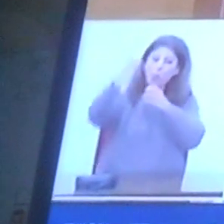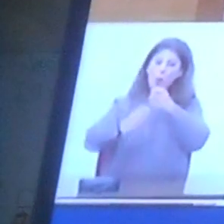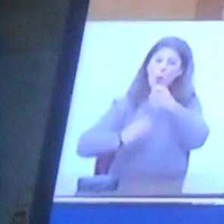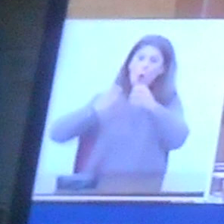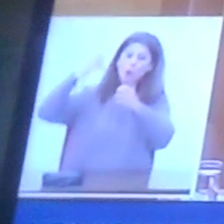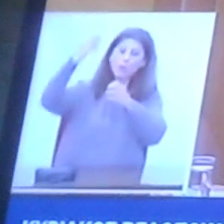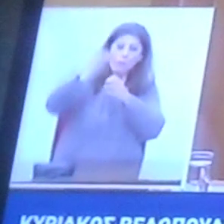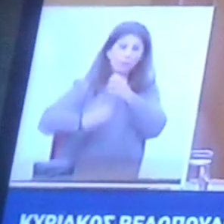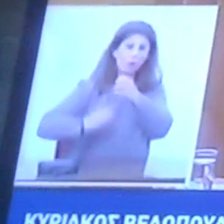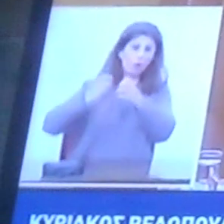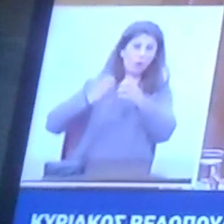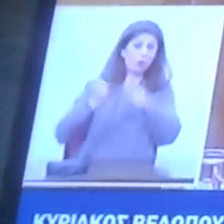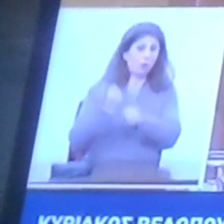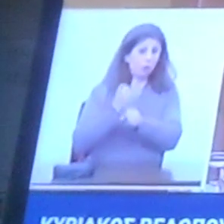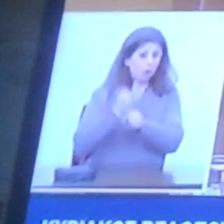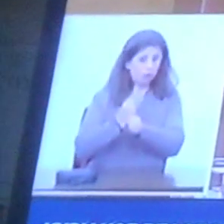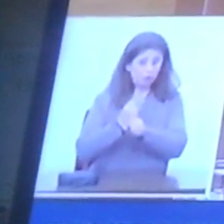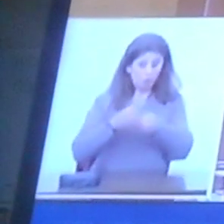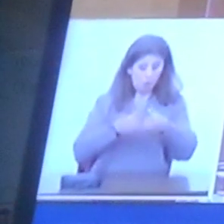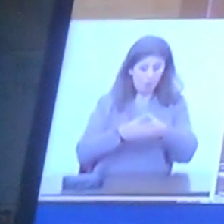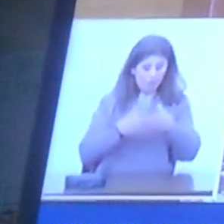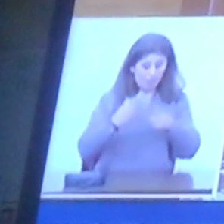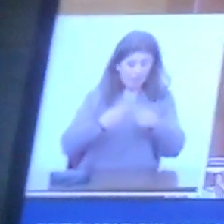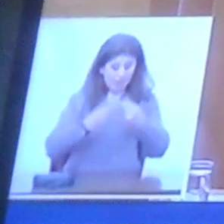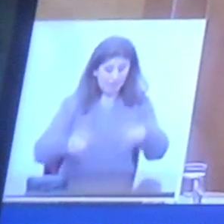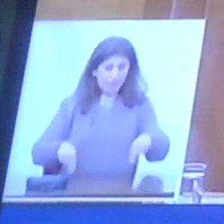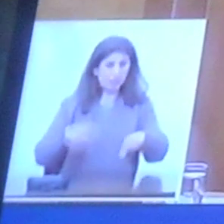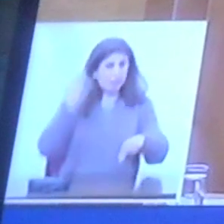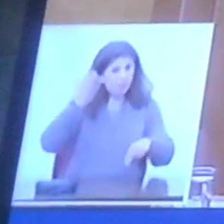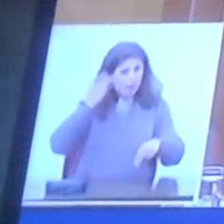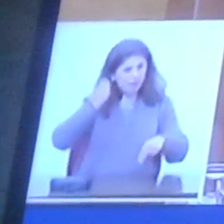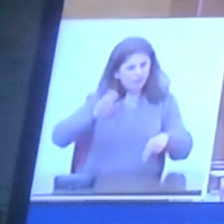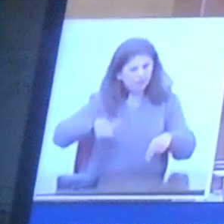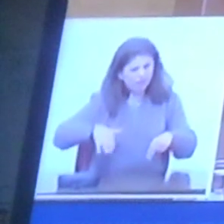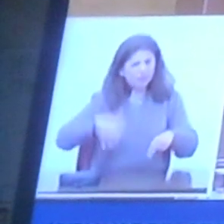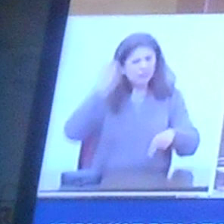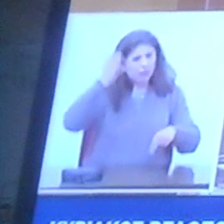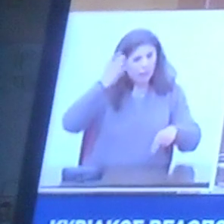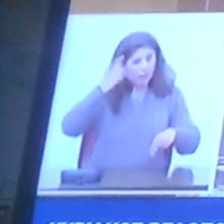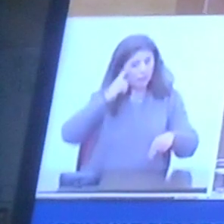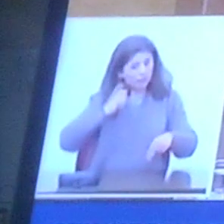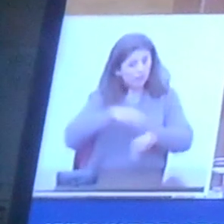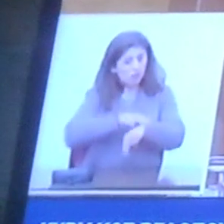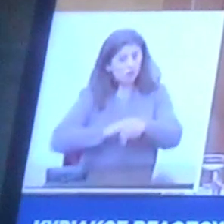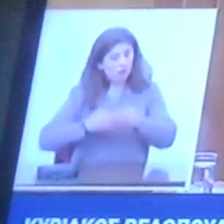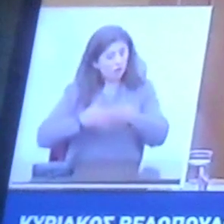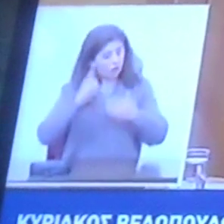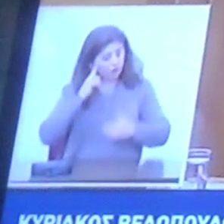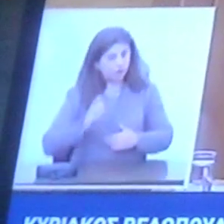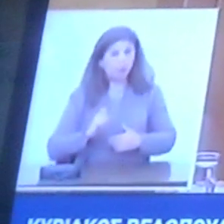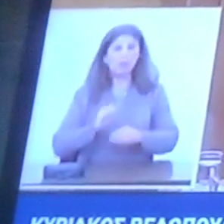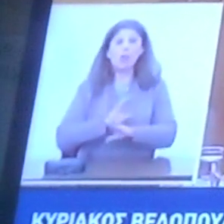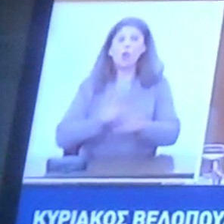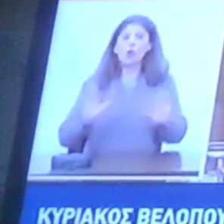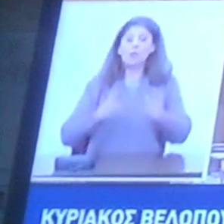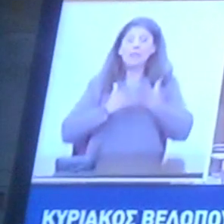Δούλεψε η ομάδα υπερογνωμών της ελληνικής λύσης, κύριε Υπουργέ. Κάναμε ολόκληρη μελέτη πάμφθηνη, τα ξέρει ο Νάπος αυτά τα πράγματα, χωρίς να έχει τεράστια